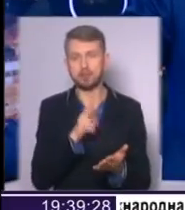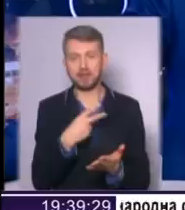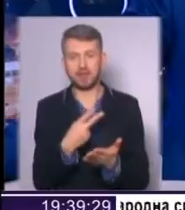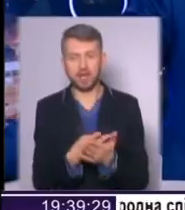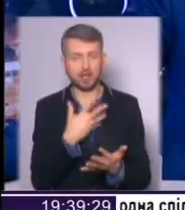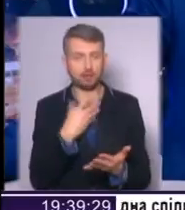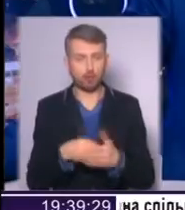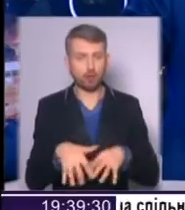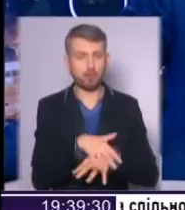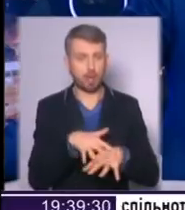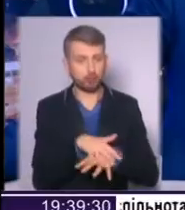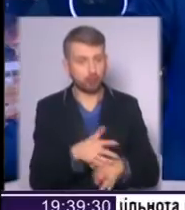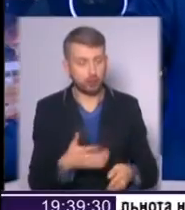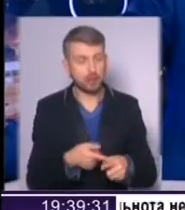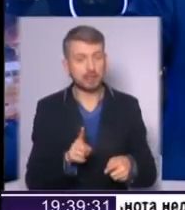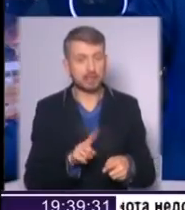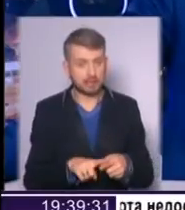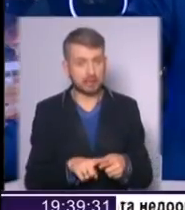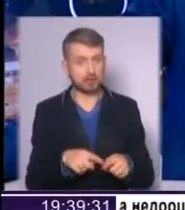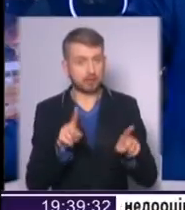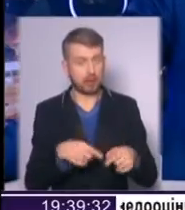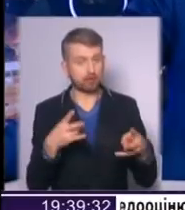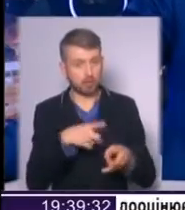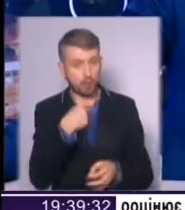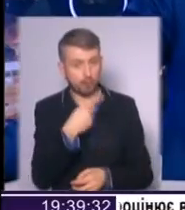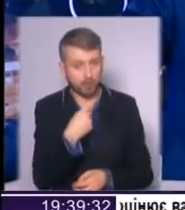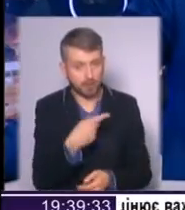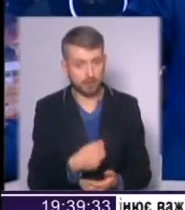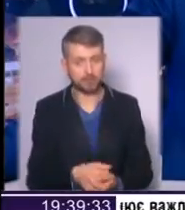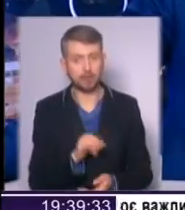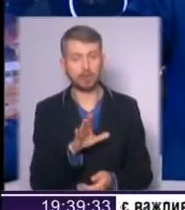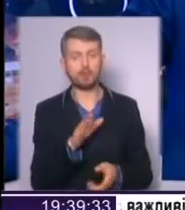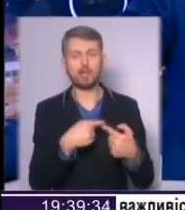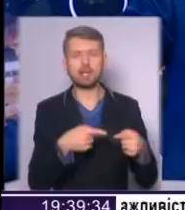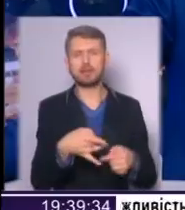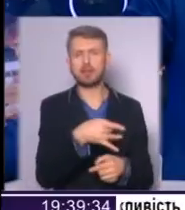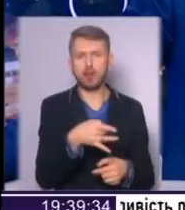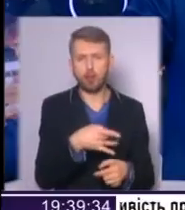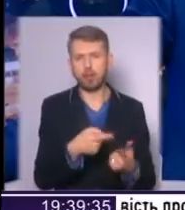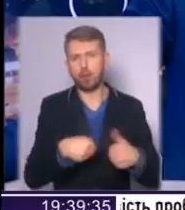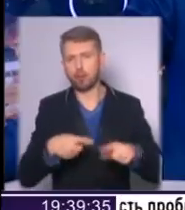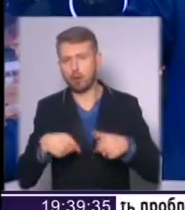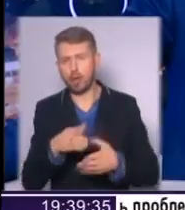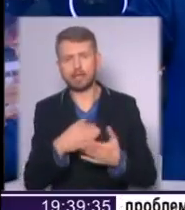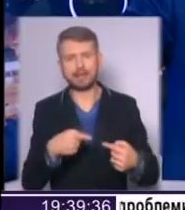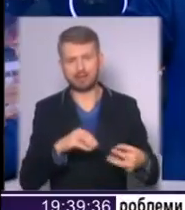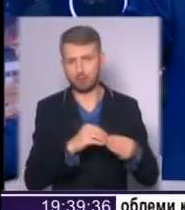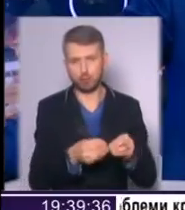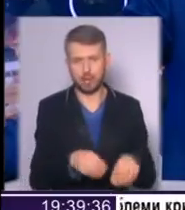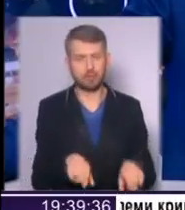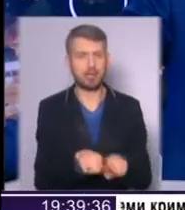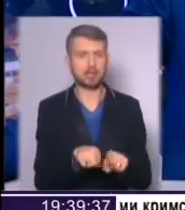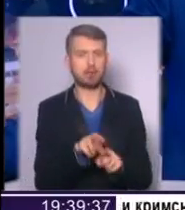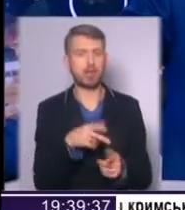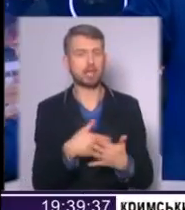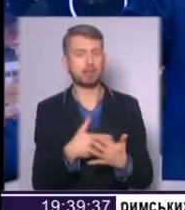яка голосувала за них. І це про це теж треба згадувати. І в різних районах, в різних округах є різні проблеми. Так само, як, наприклад,